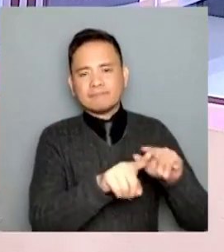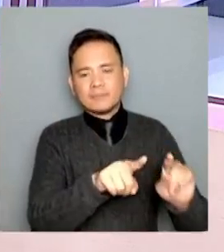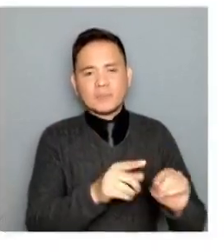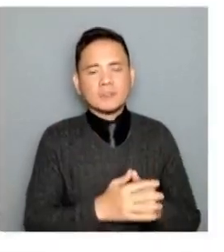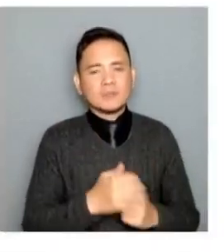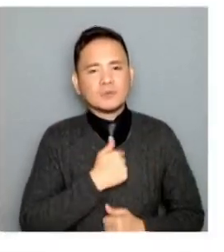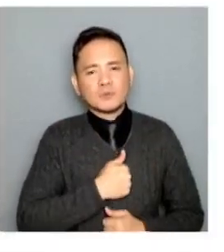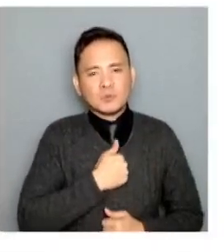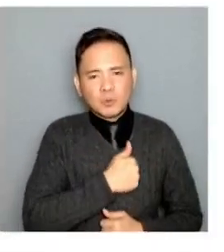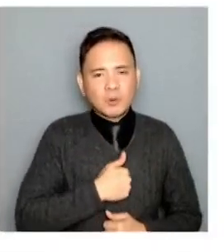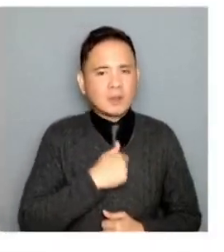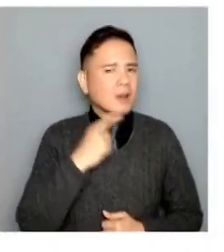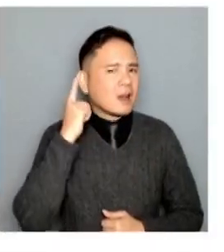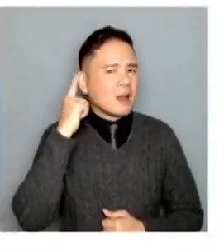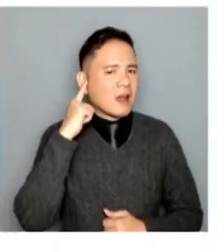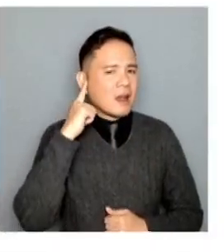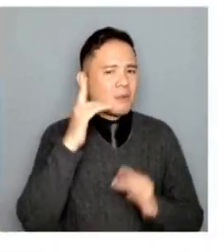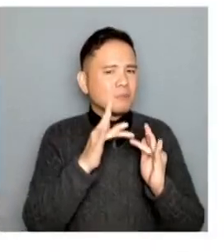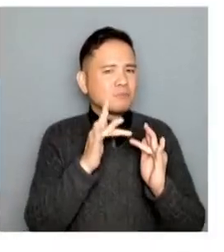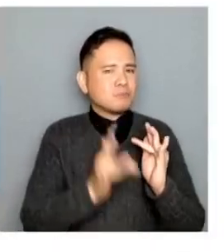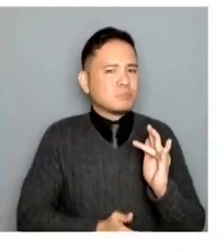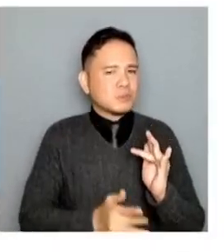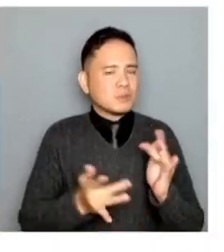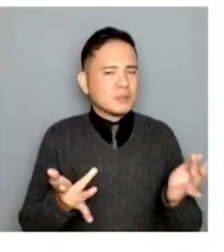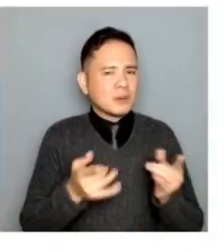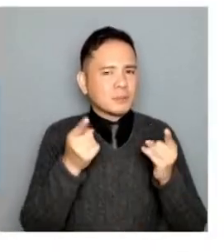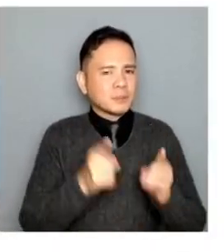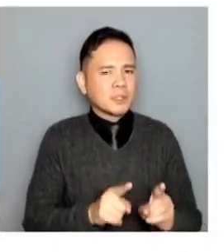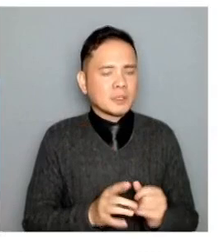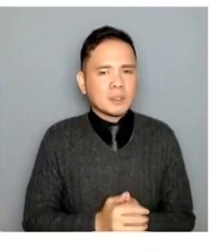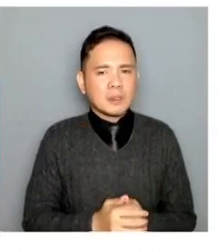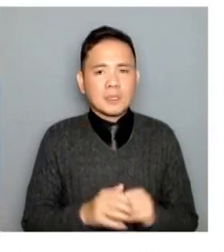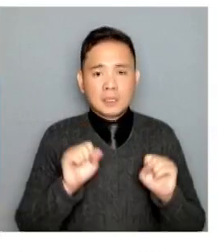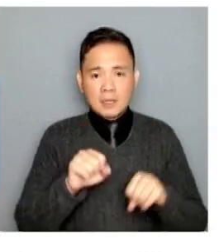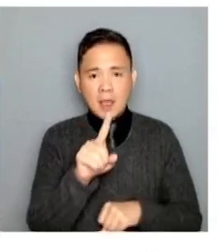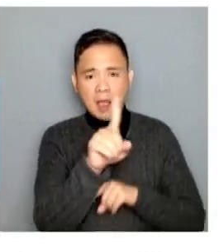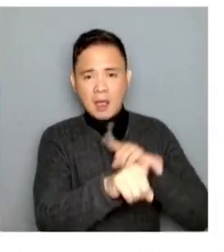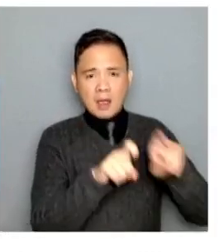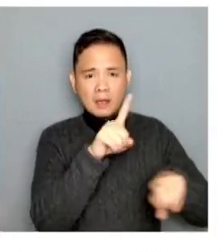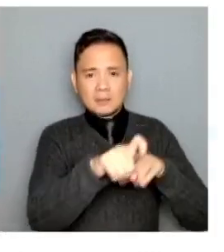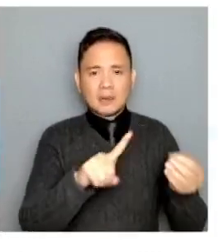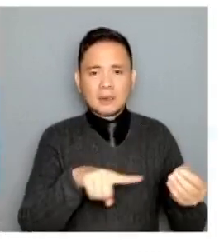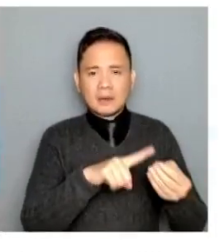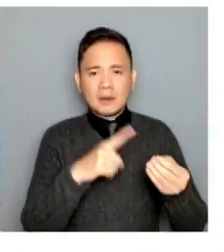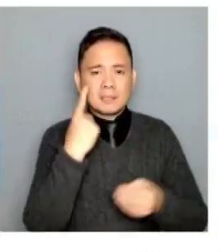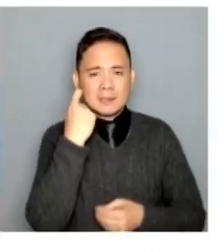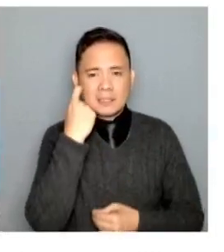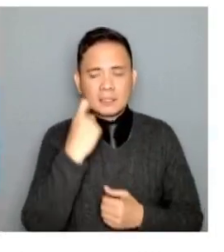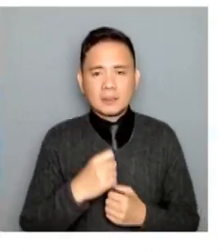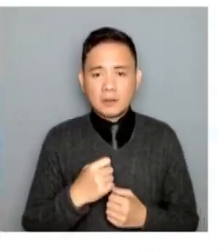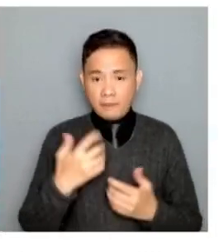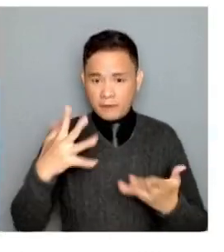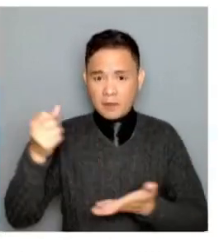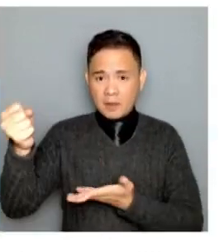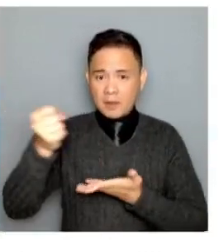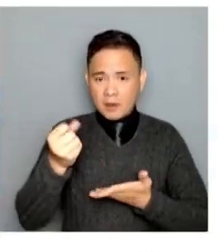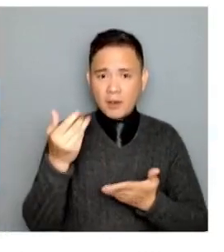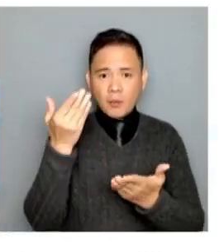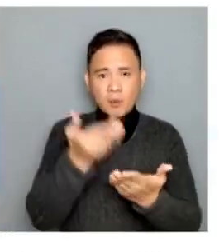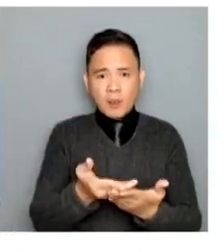po yung audio po ninyo. Balikan lang po natin yung sinasabi niyo. So dumating na po yung tulong galing